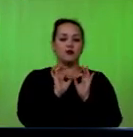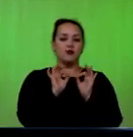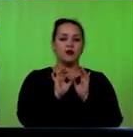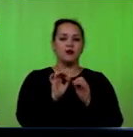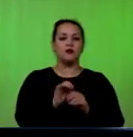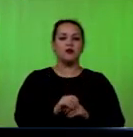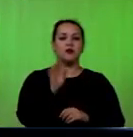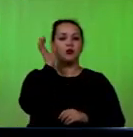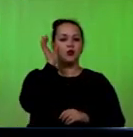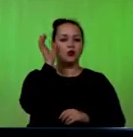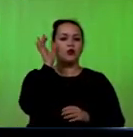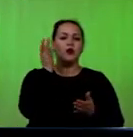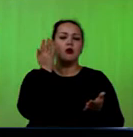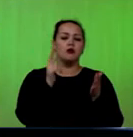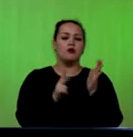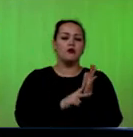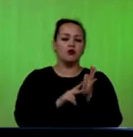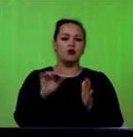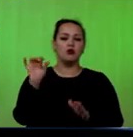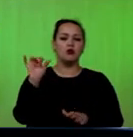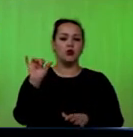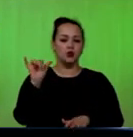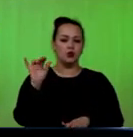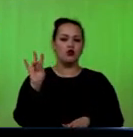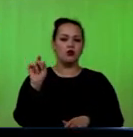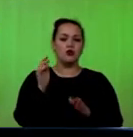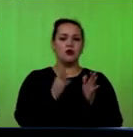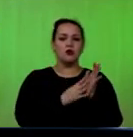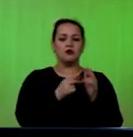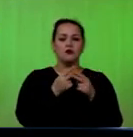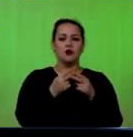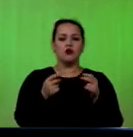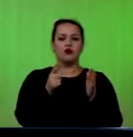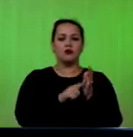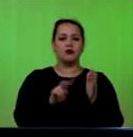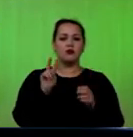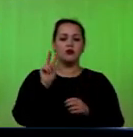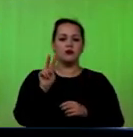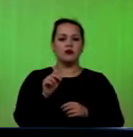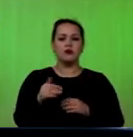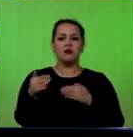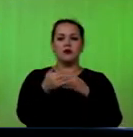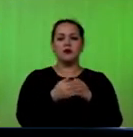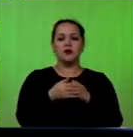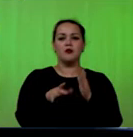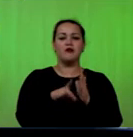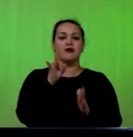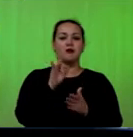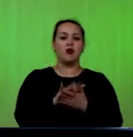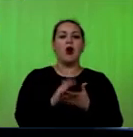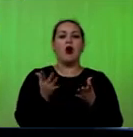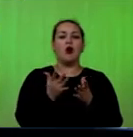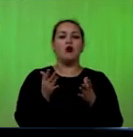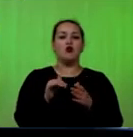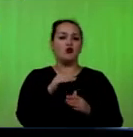если 8 умножить на 9 то получим 72 следующая пожалуйста перед вами выбор в какую